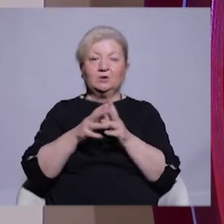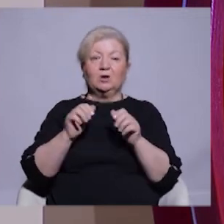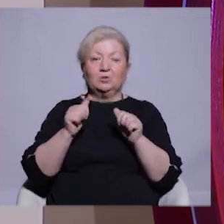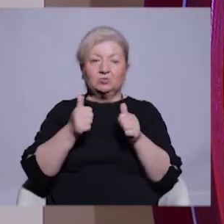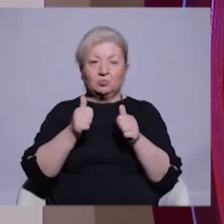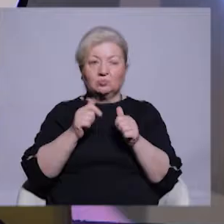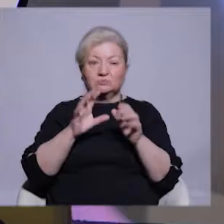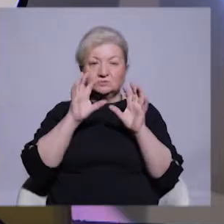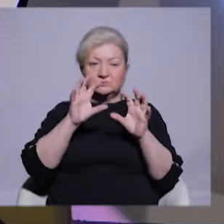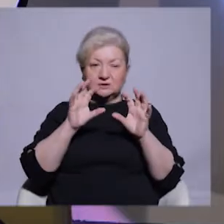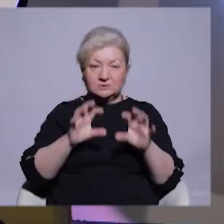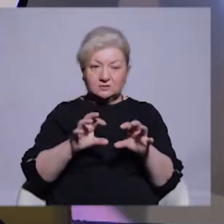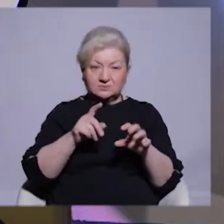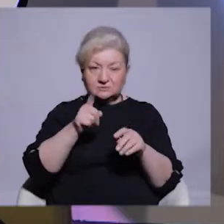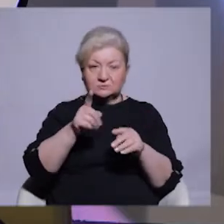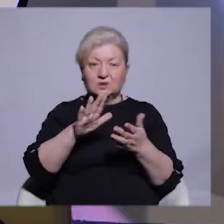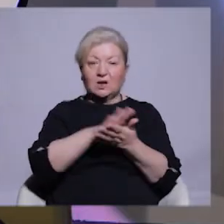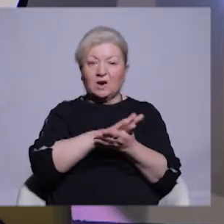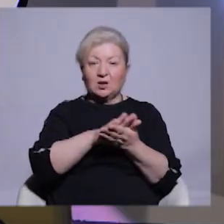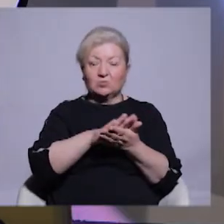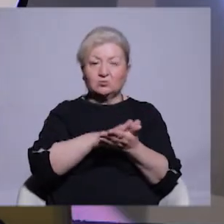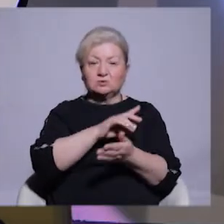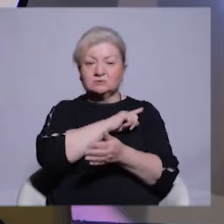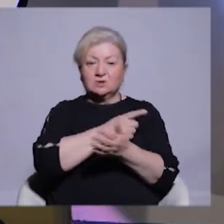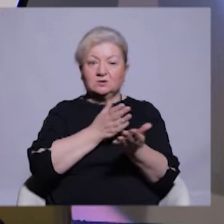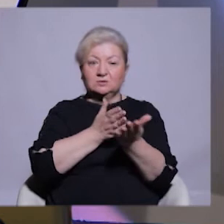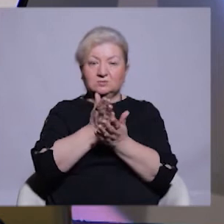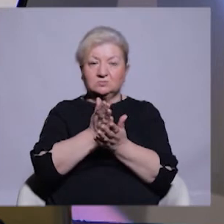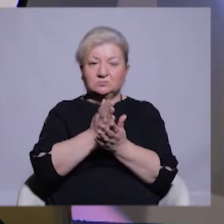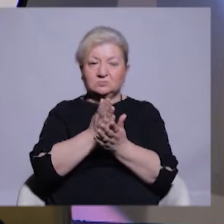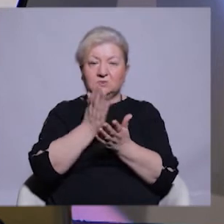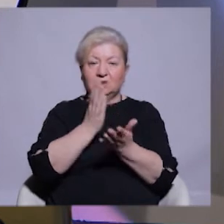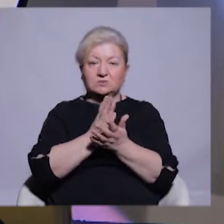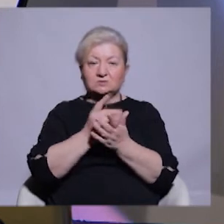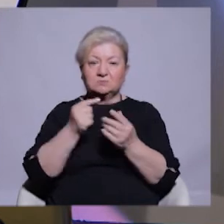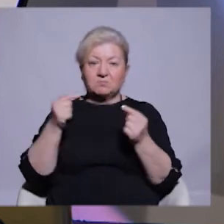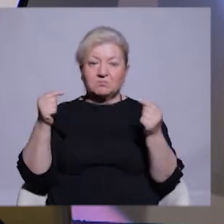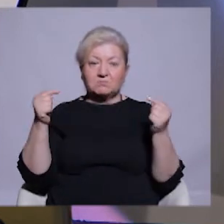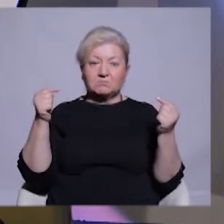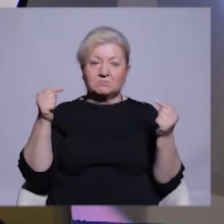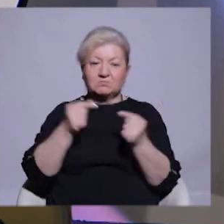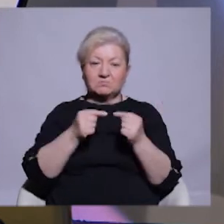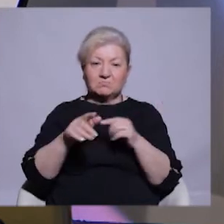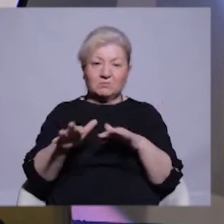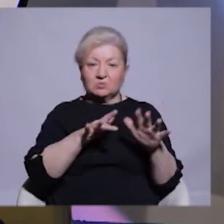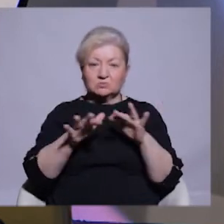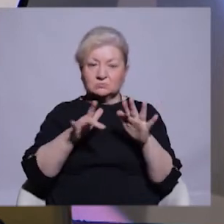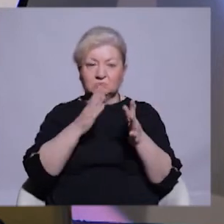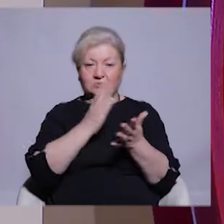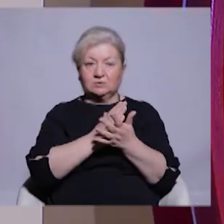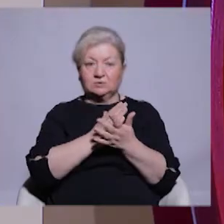როგორც წესი, ხახუნის ძალა მიმართულია მოძრაობის საწინააღმდეგოდ. აი აქეთ არის,